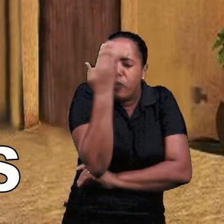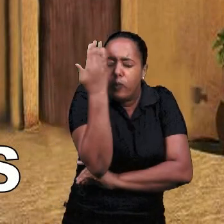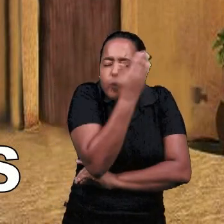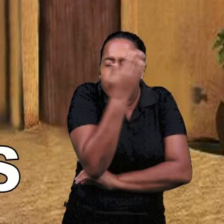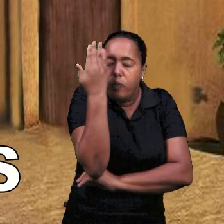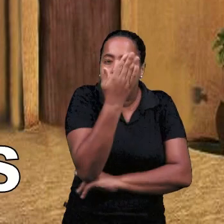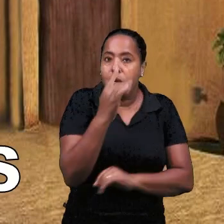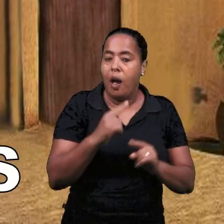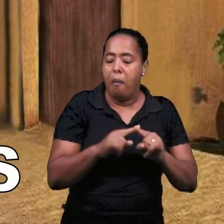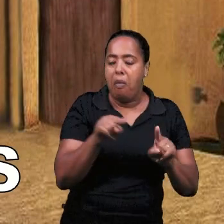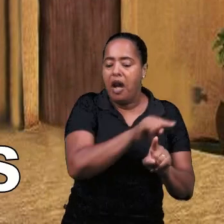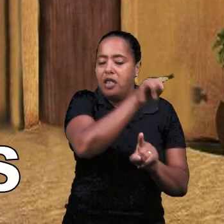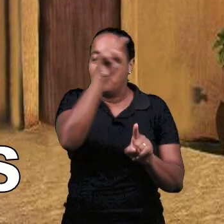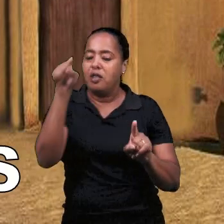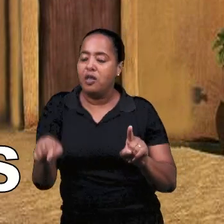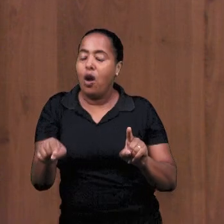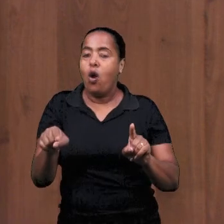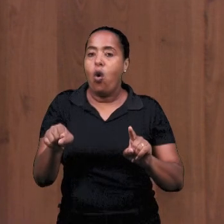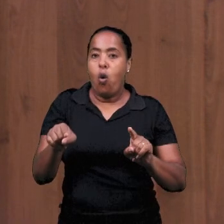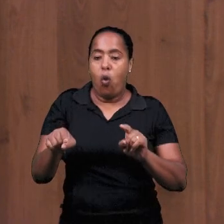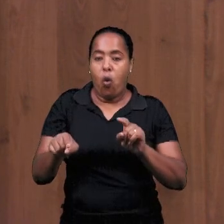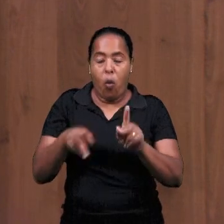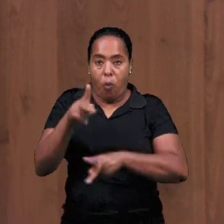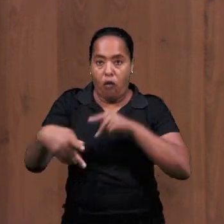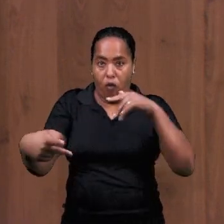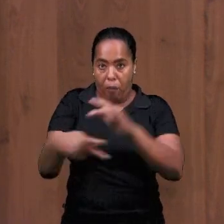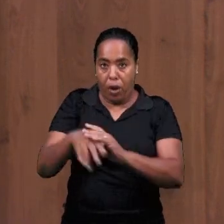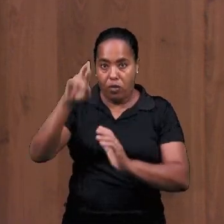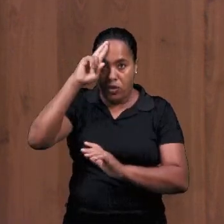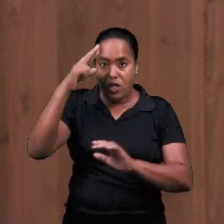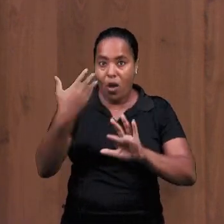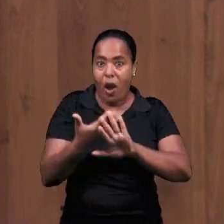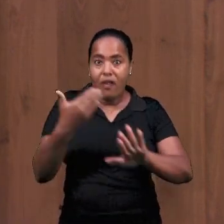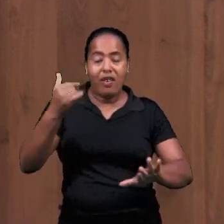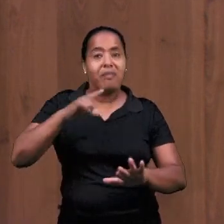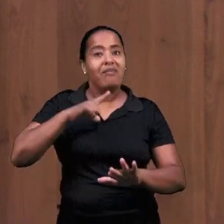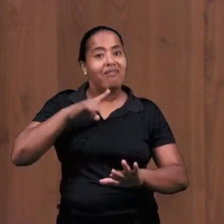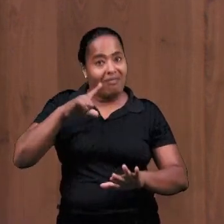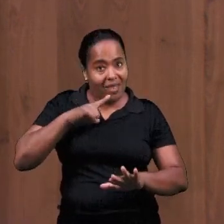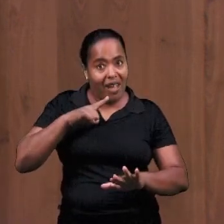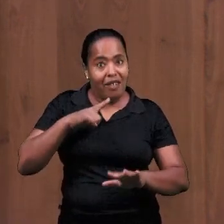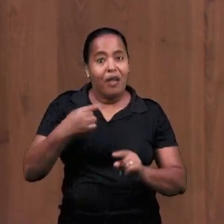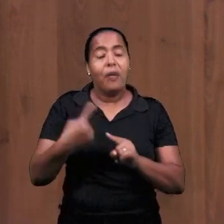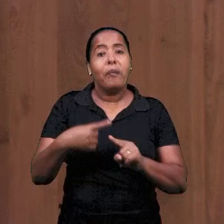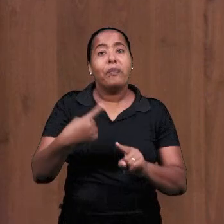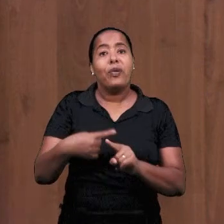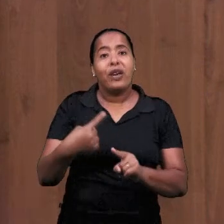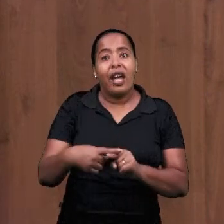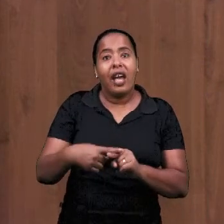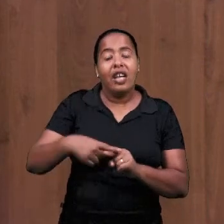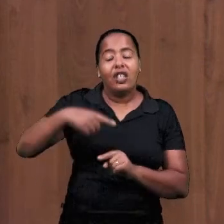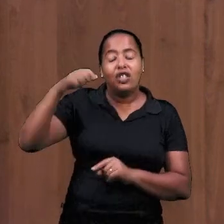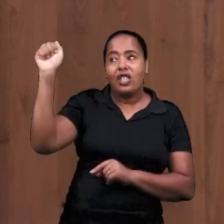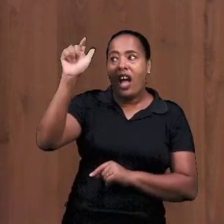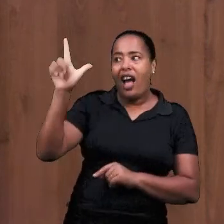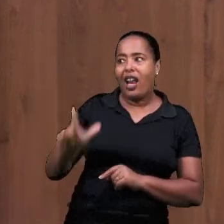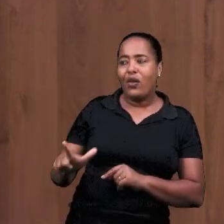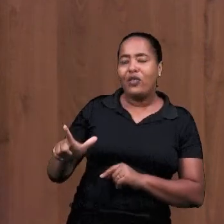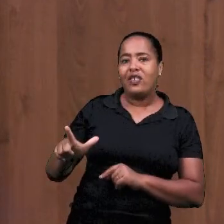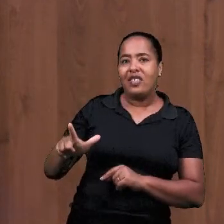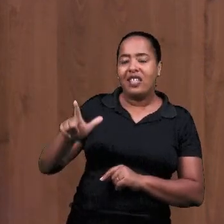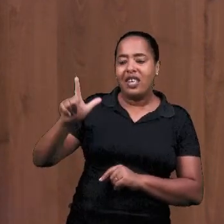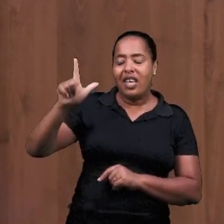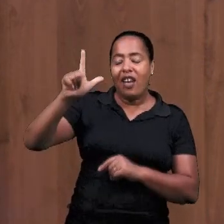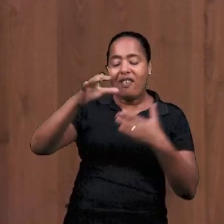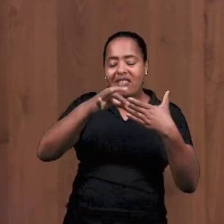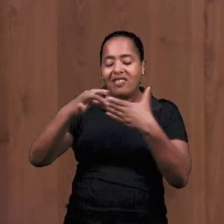pendant 3 jours. Mais le peuple du Seigneur a eu la délivrance. Ils avaient la lumière, qui était la révélation, la direction